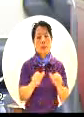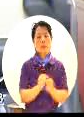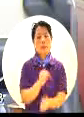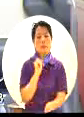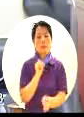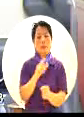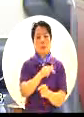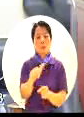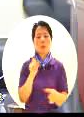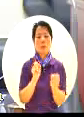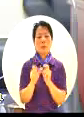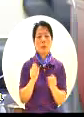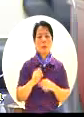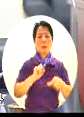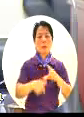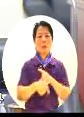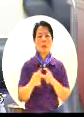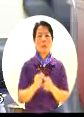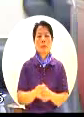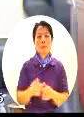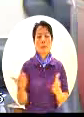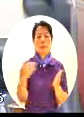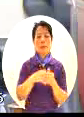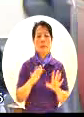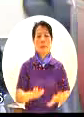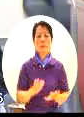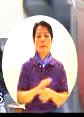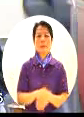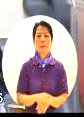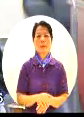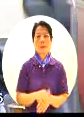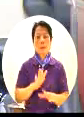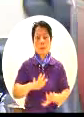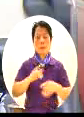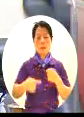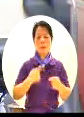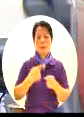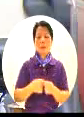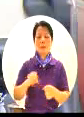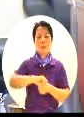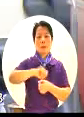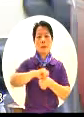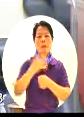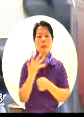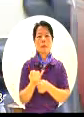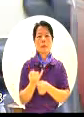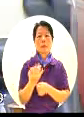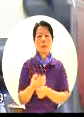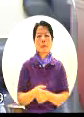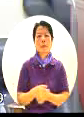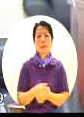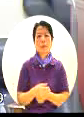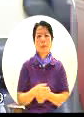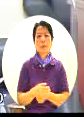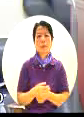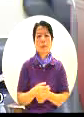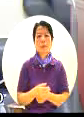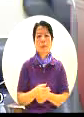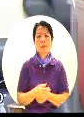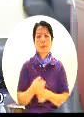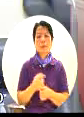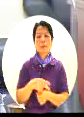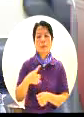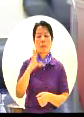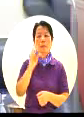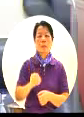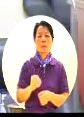的这些公司哈，到目前为止的这个，今年我们增加多少呢？增加的